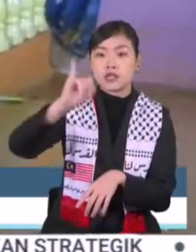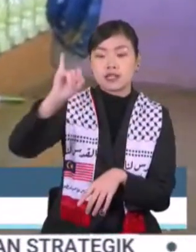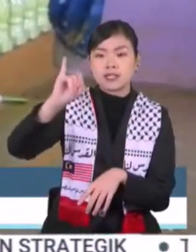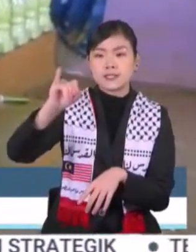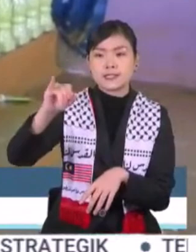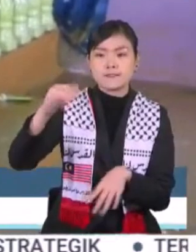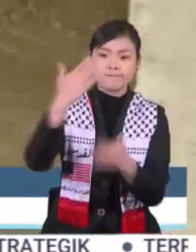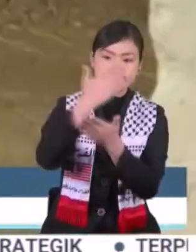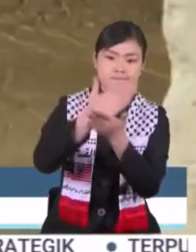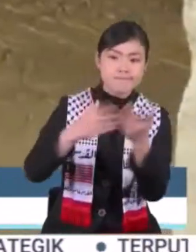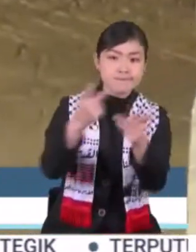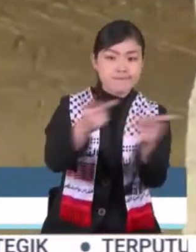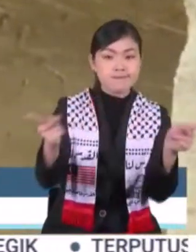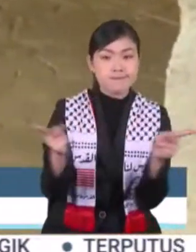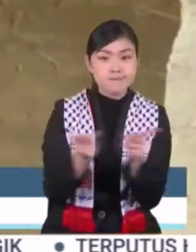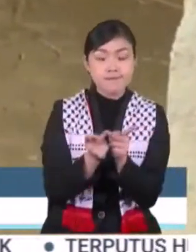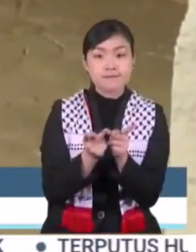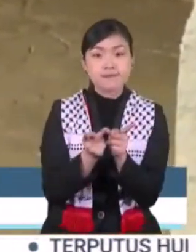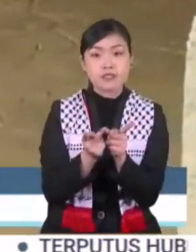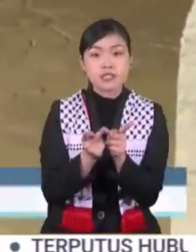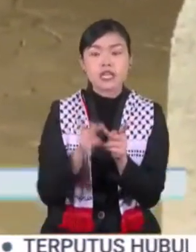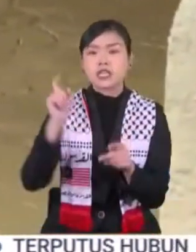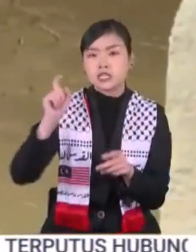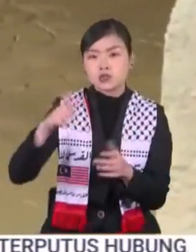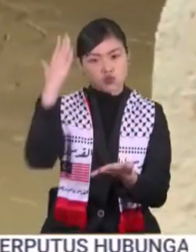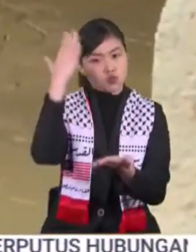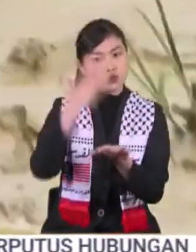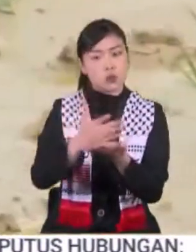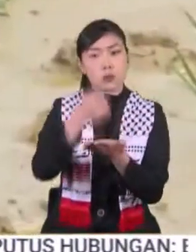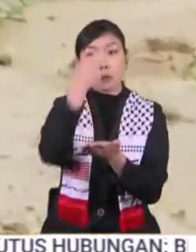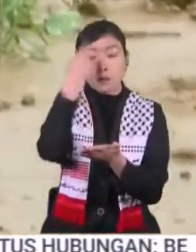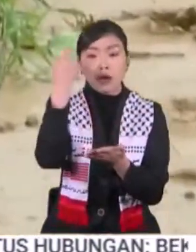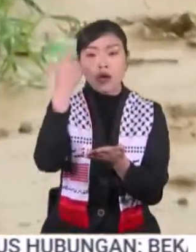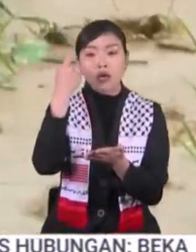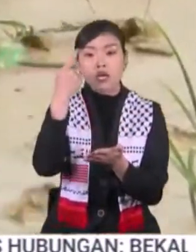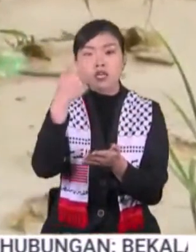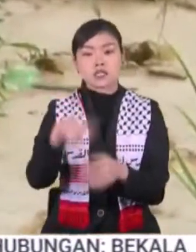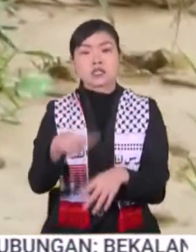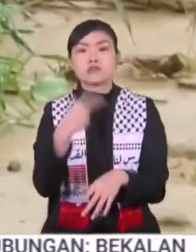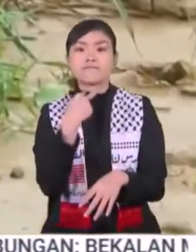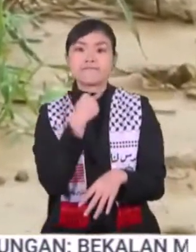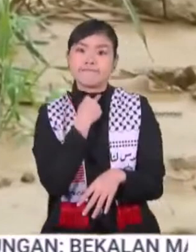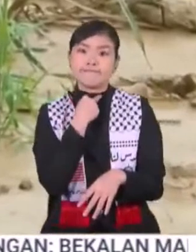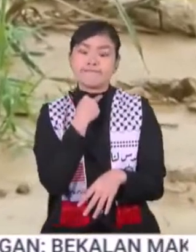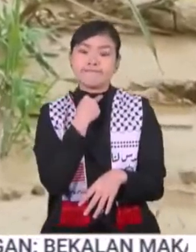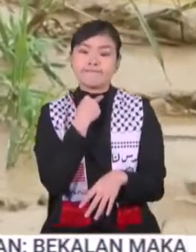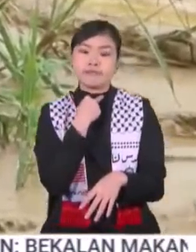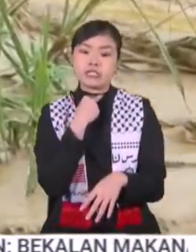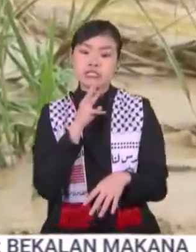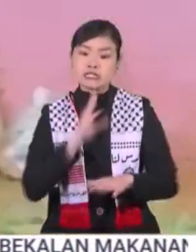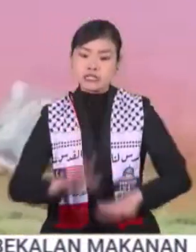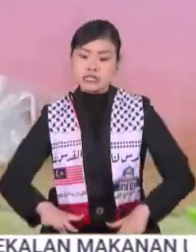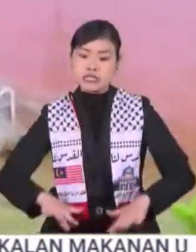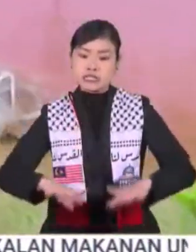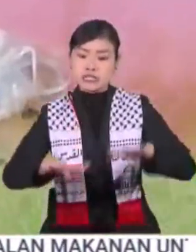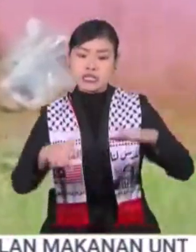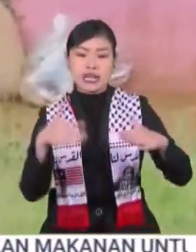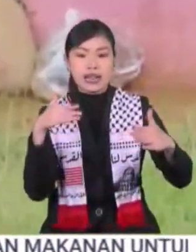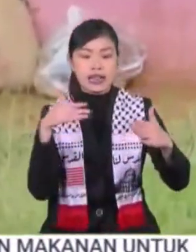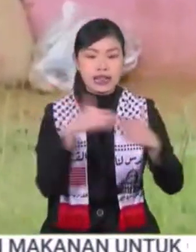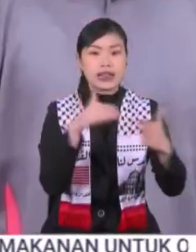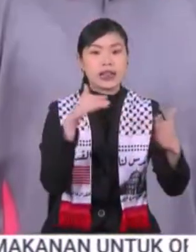beberapa kawasan termasuk RPS Kuala Betis terpaksa dihentikan ekoran muka sauk tersumbat kesan peningkatan paras Sungai Betis